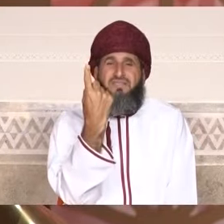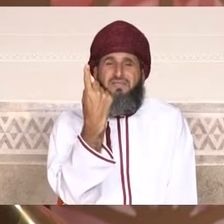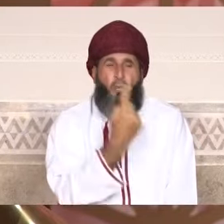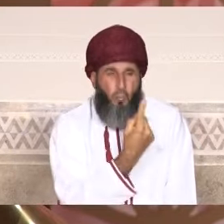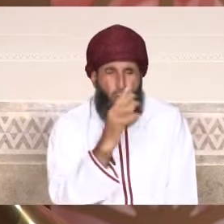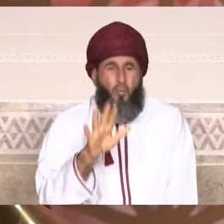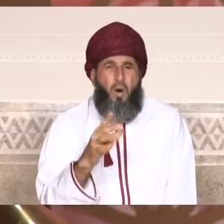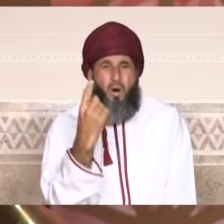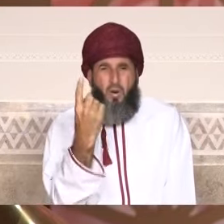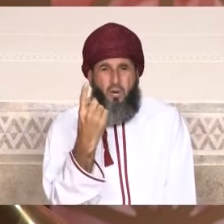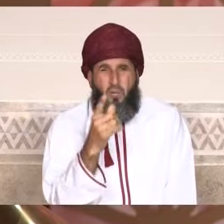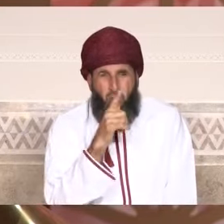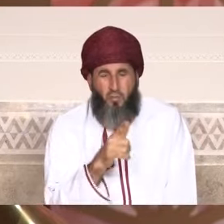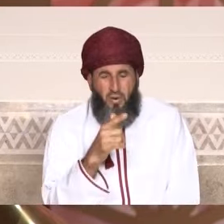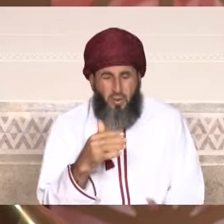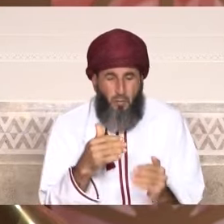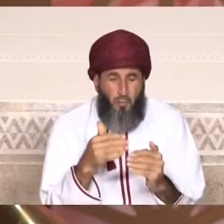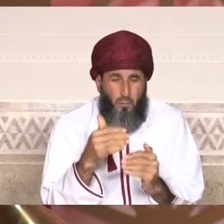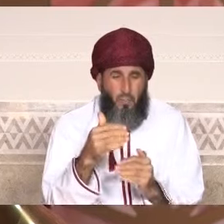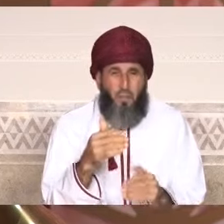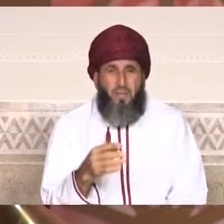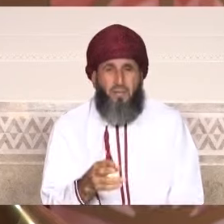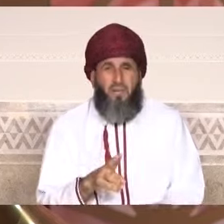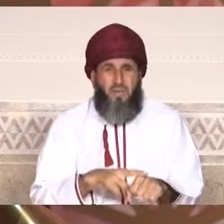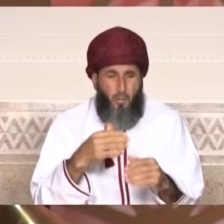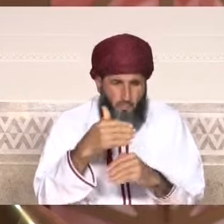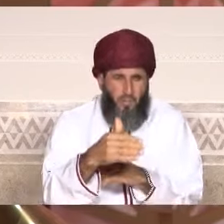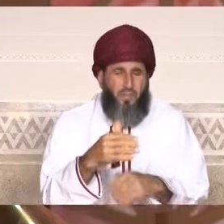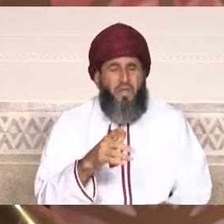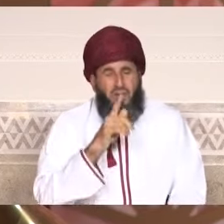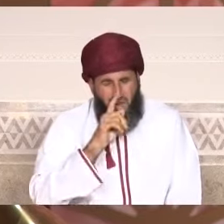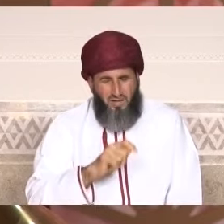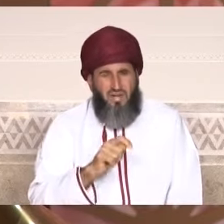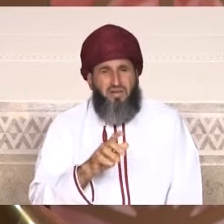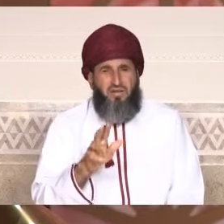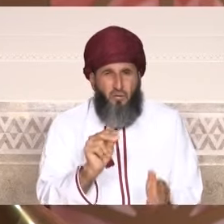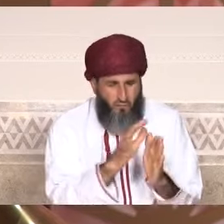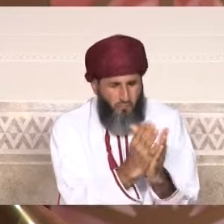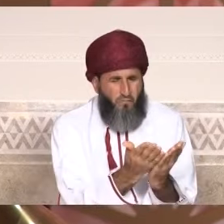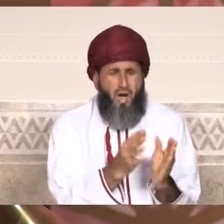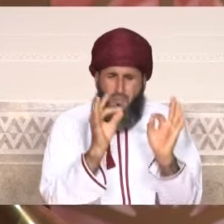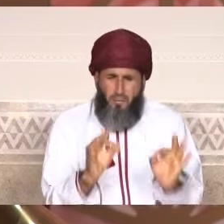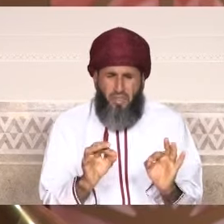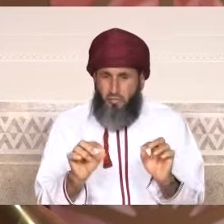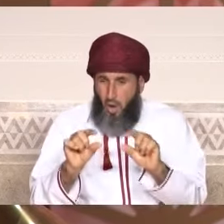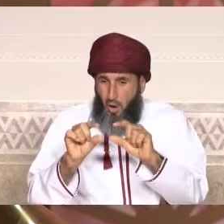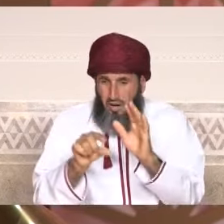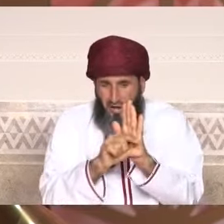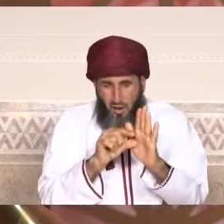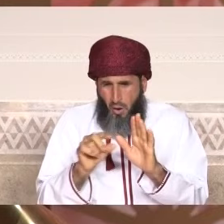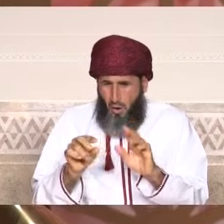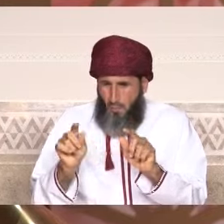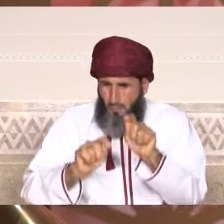الإفراد. هذا إن لم تكن متقدمة فإنها تأتي متأخرة. هذا أيضا مضطر في نفس السياق، في نفس السياق الذي يرد